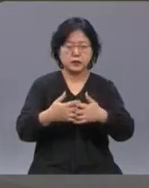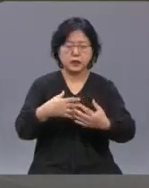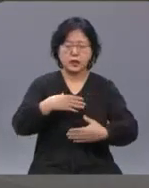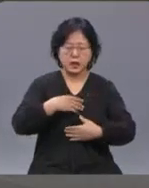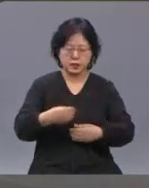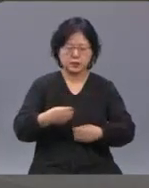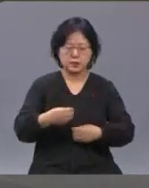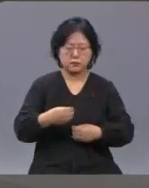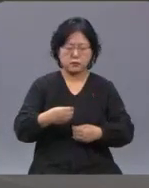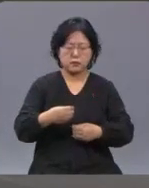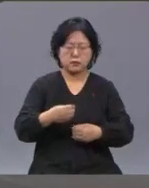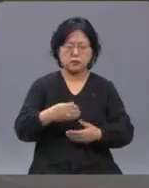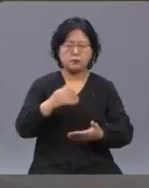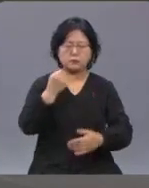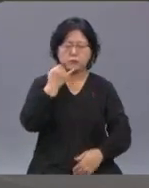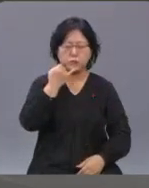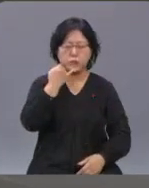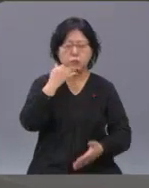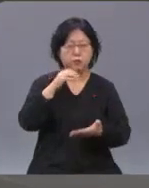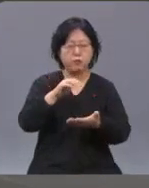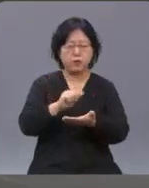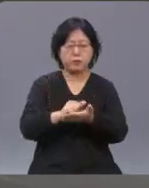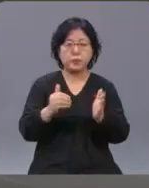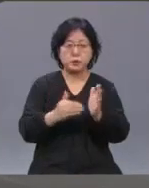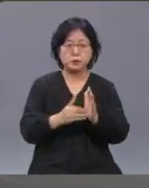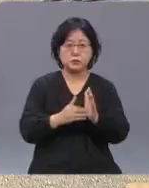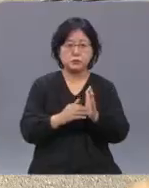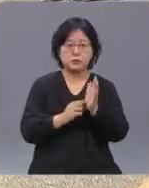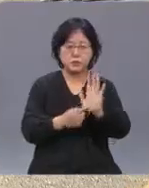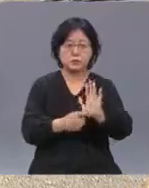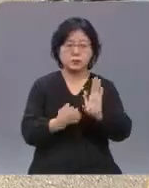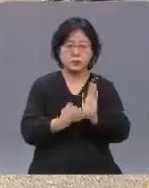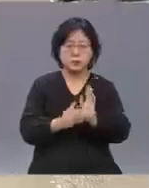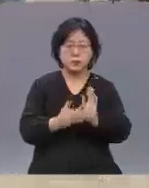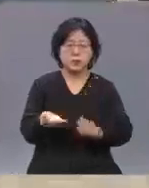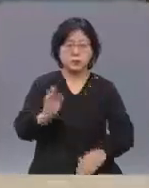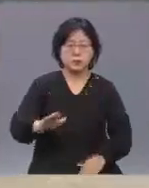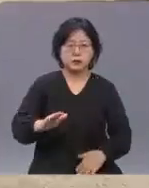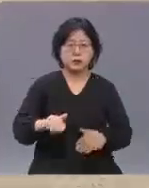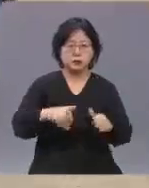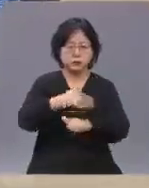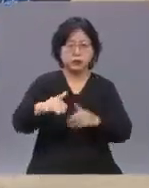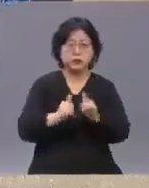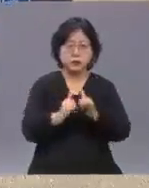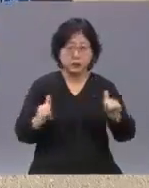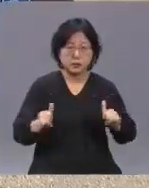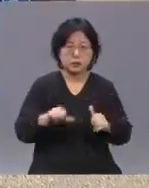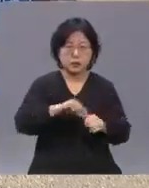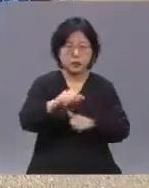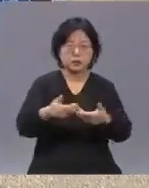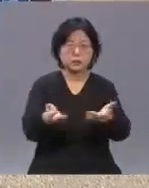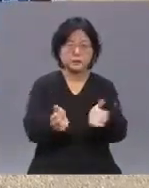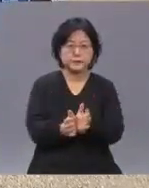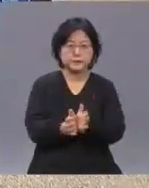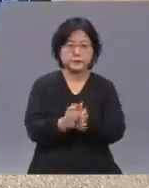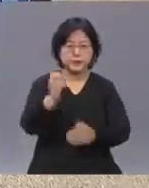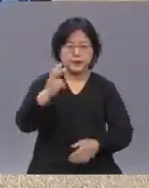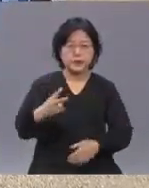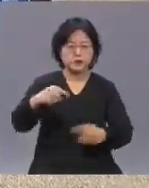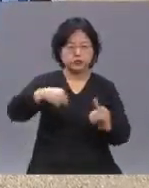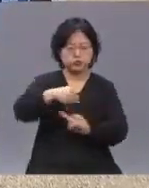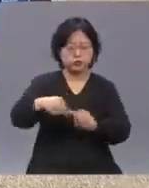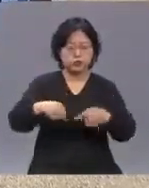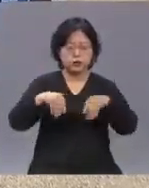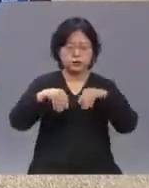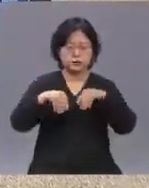안전성을 확보했다고 판단했습니다 하지만 원전 주변 주민과 환경단체는 재가동